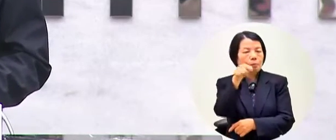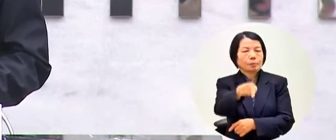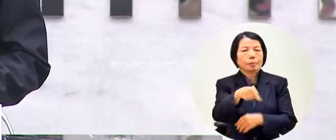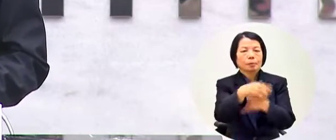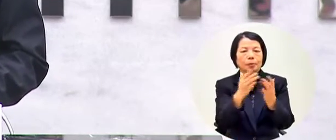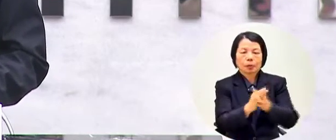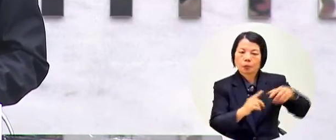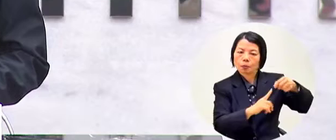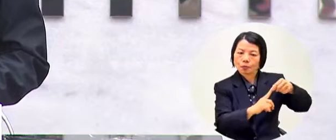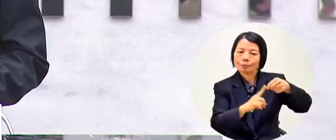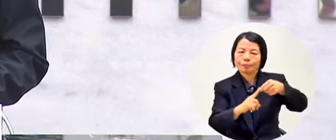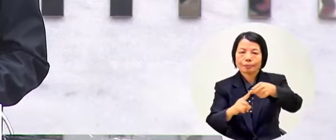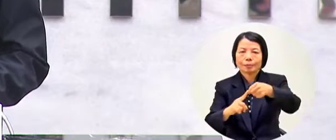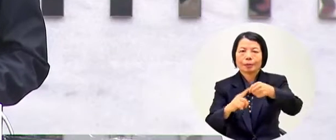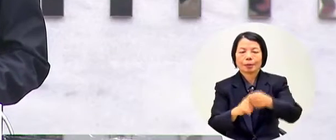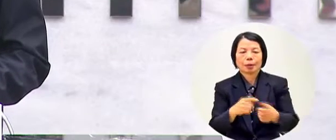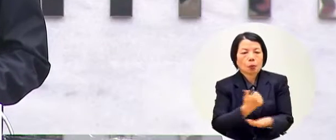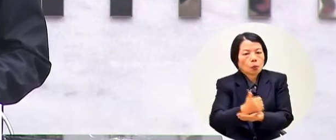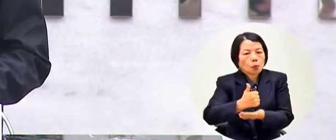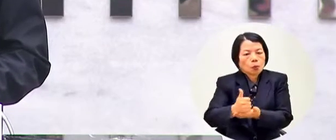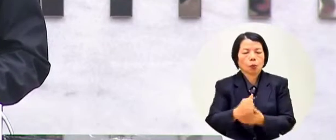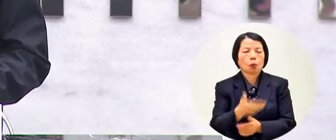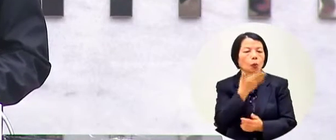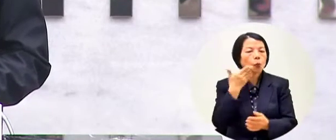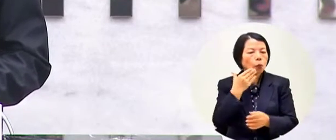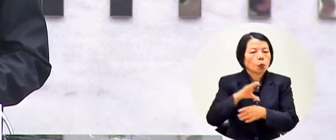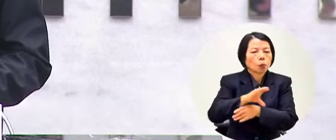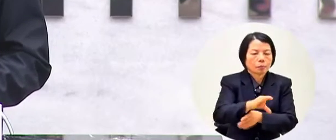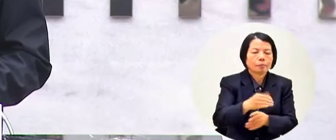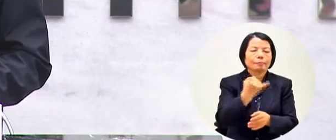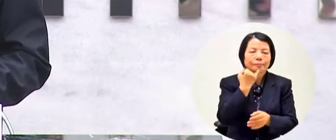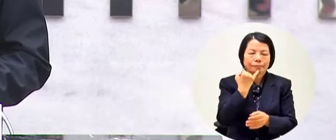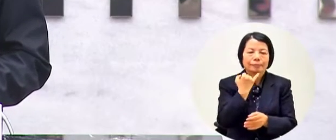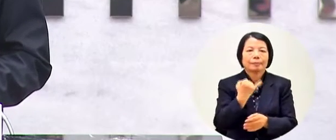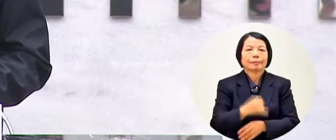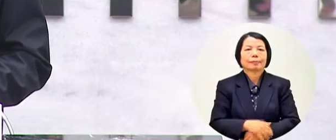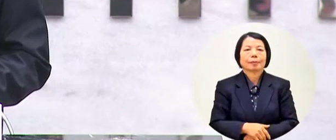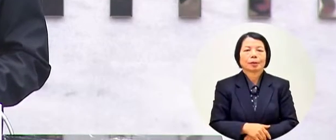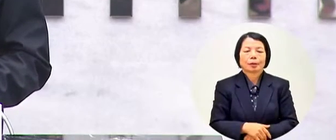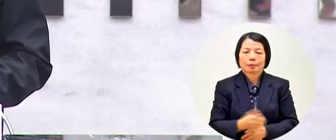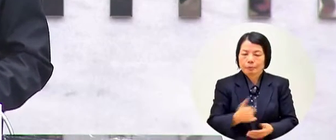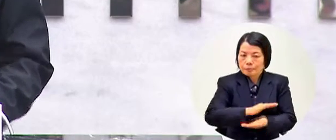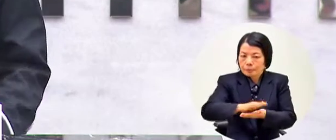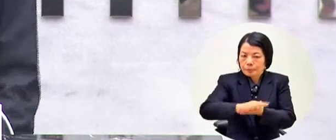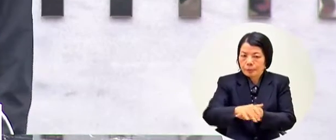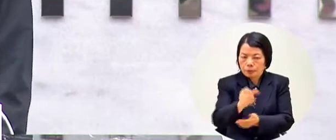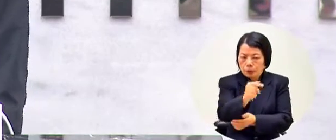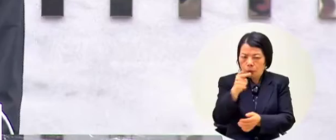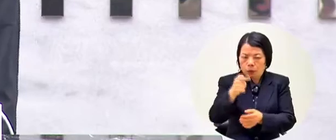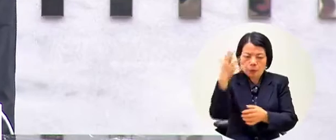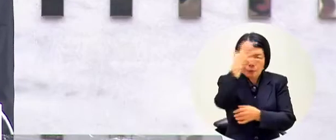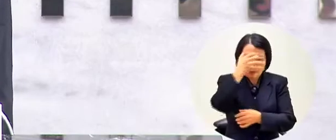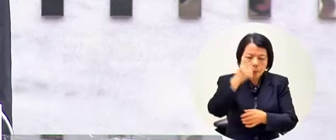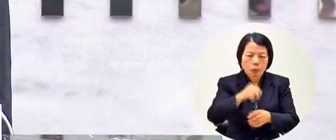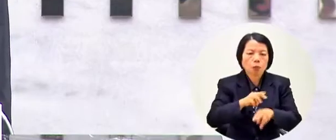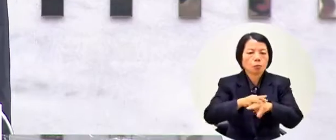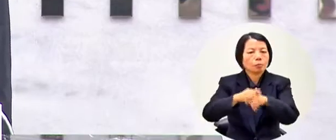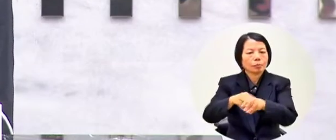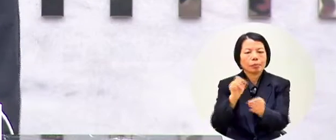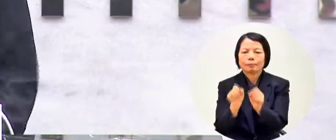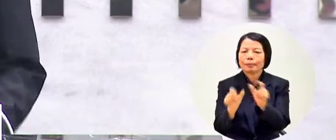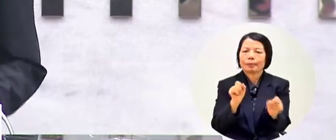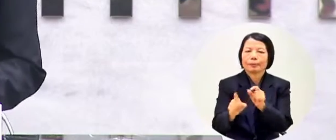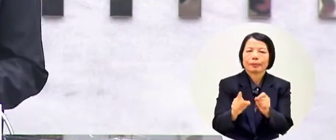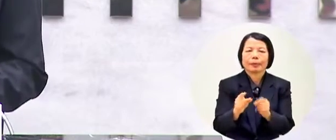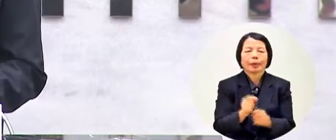车、货车与私家车的旅运资讯，协助解决偏乡高龄居民的外出采买、访